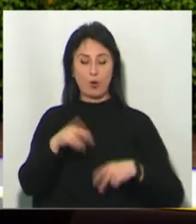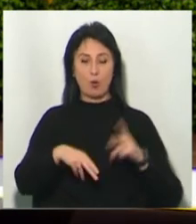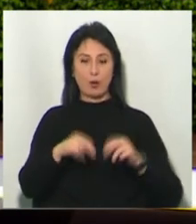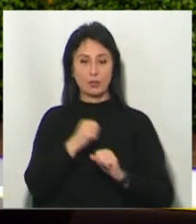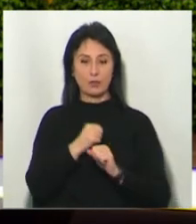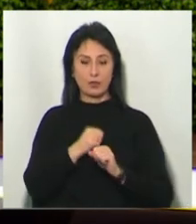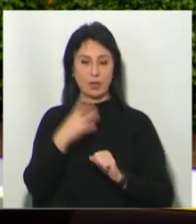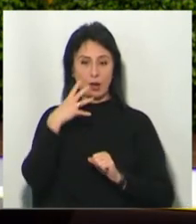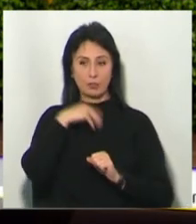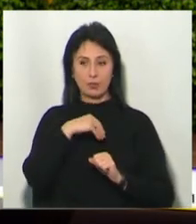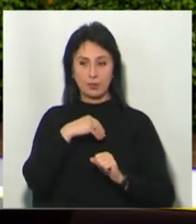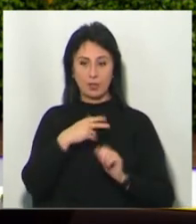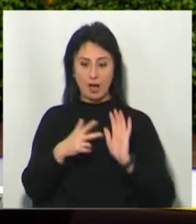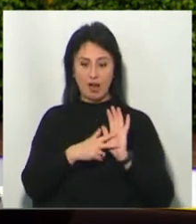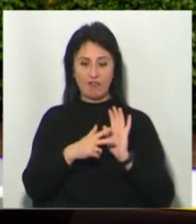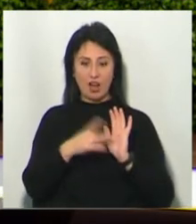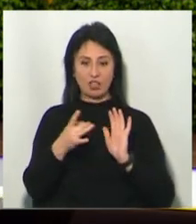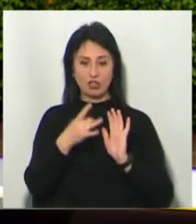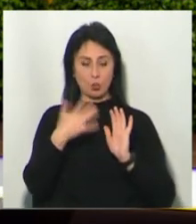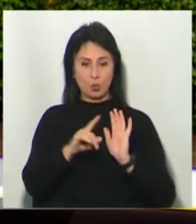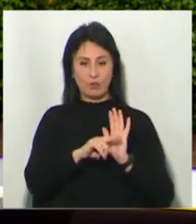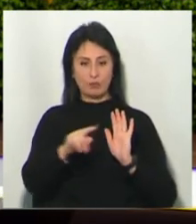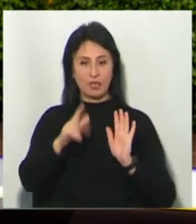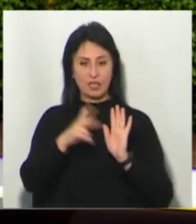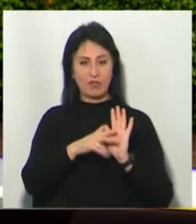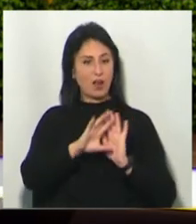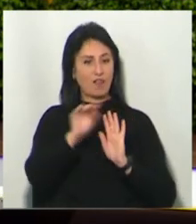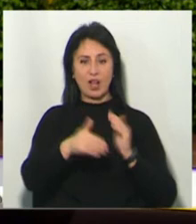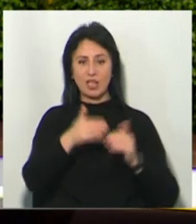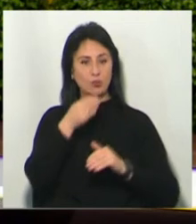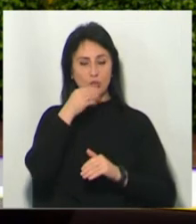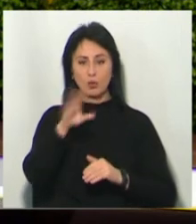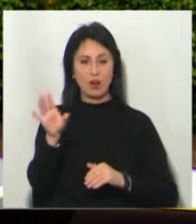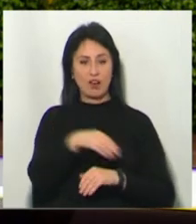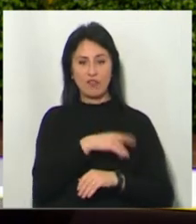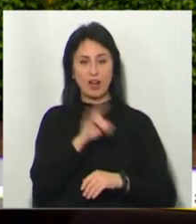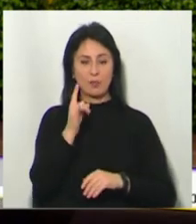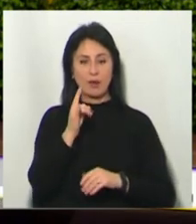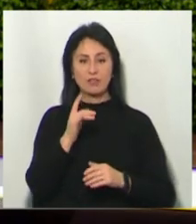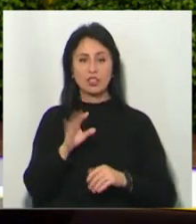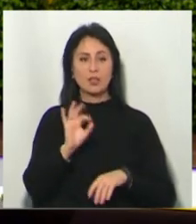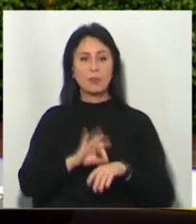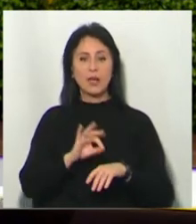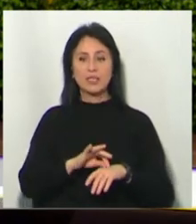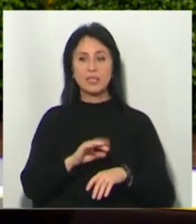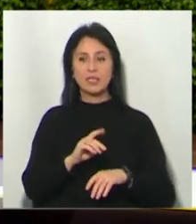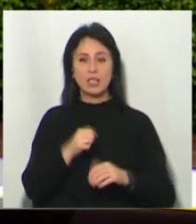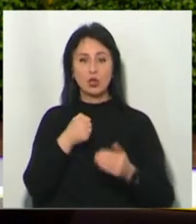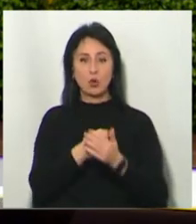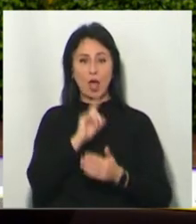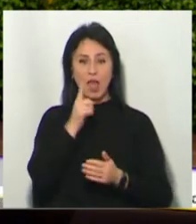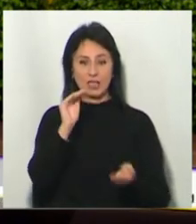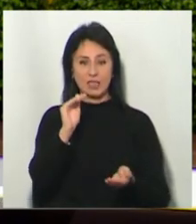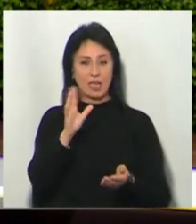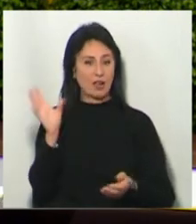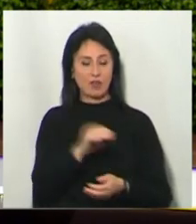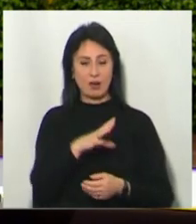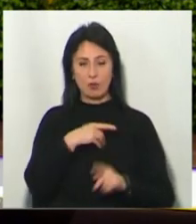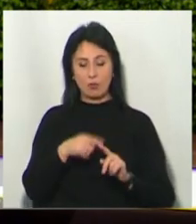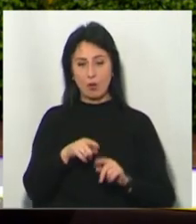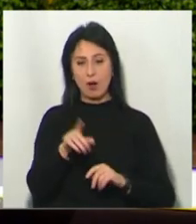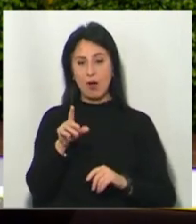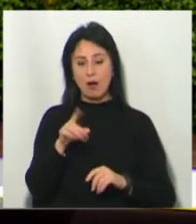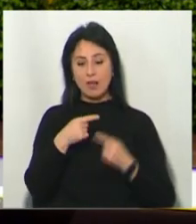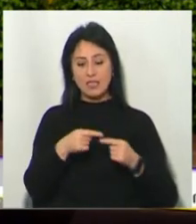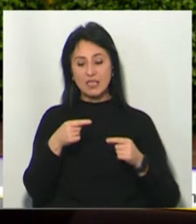pe cuerva, chatarda, cu el ați armat evita, da, cu el a pacientii i-o ert slamde asaget. A